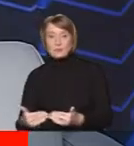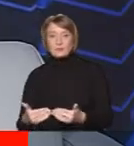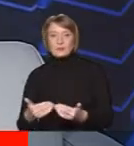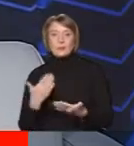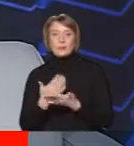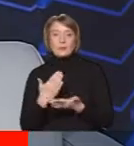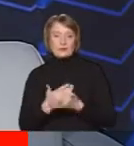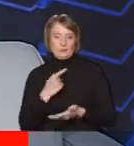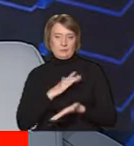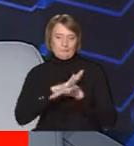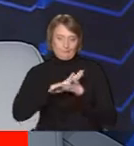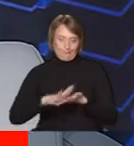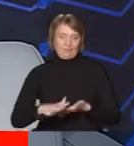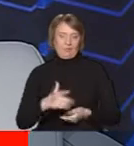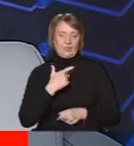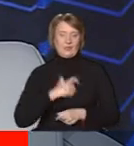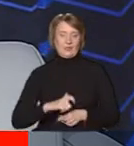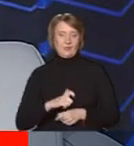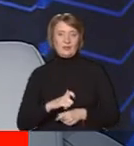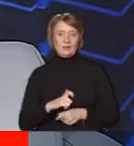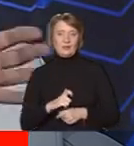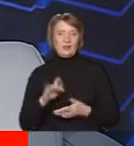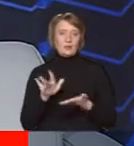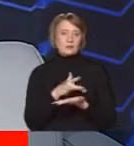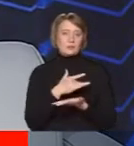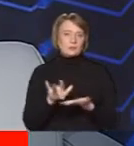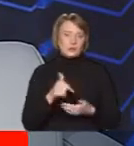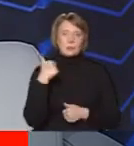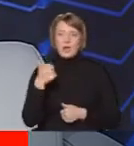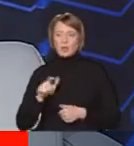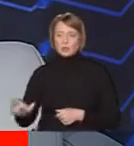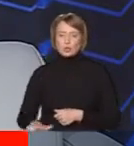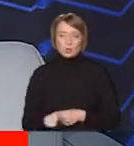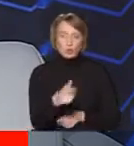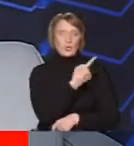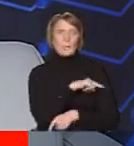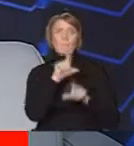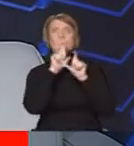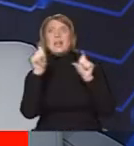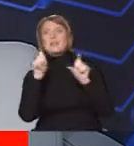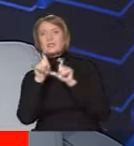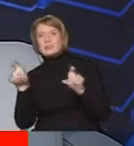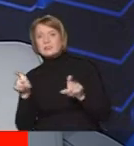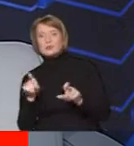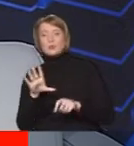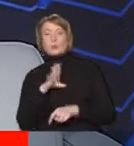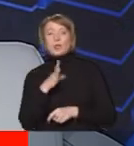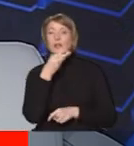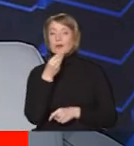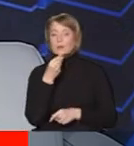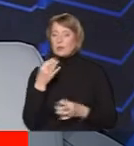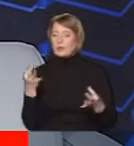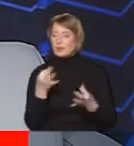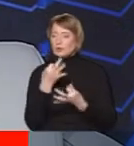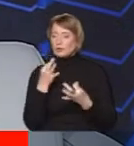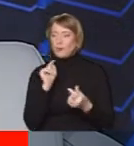так, гигиена. Да, это там смарт-сити, хорошие дороги, урбанистика и так далее, чтобы было красиво. Я ничего